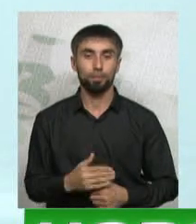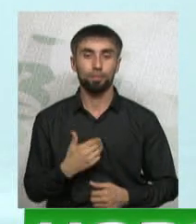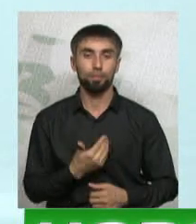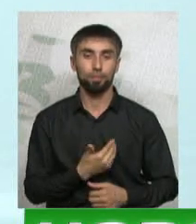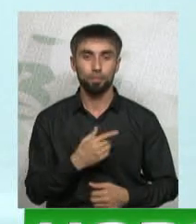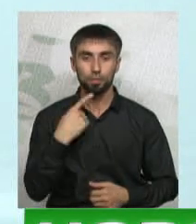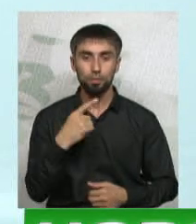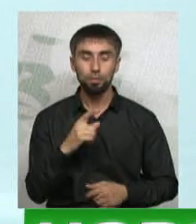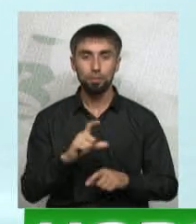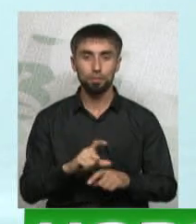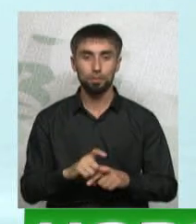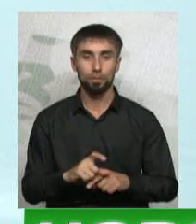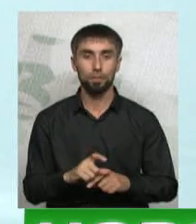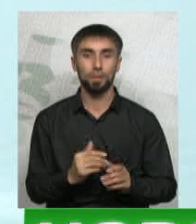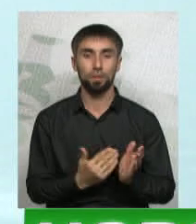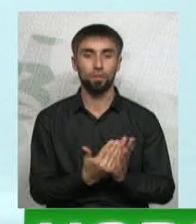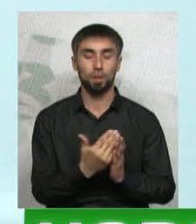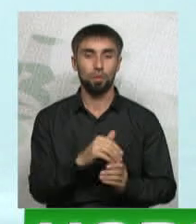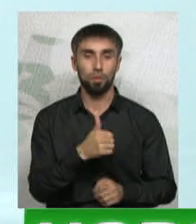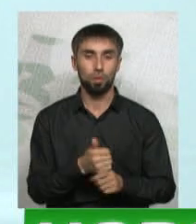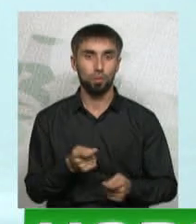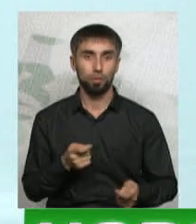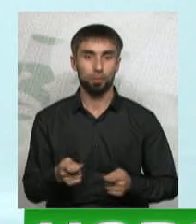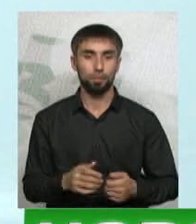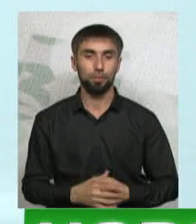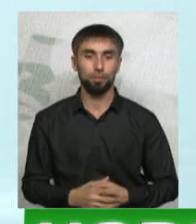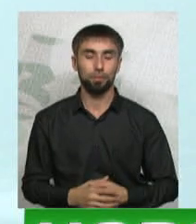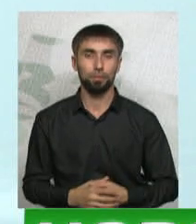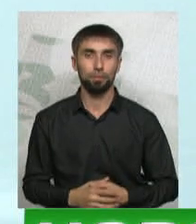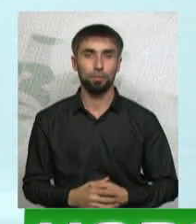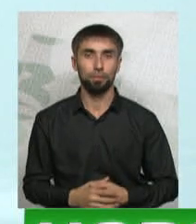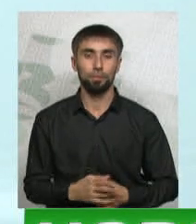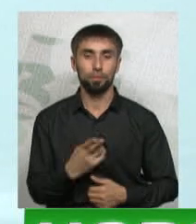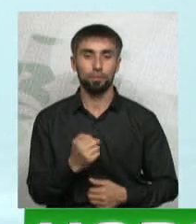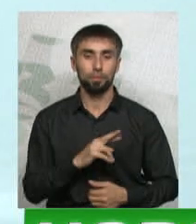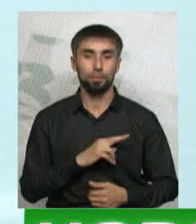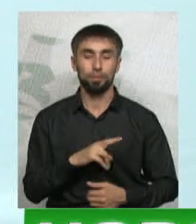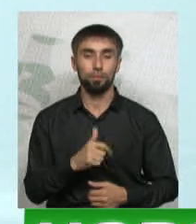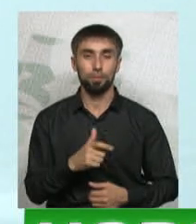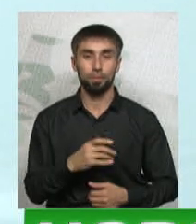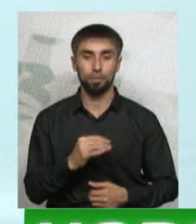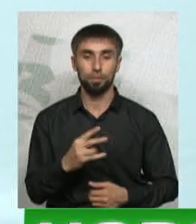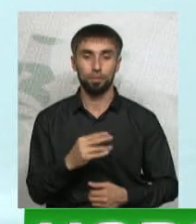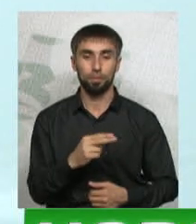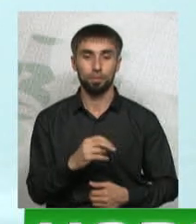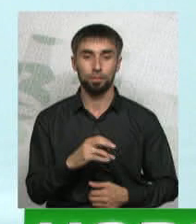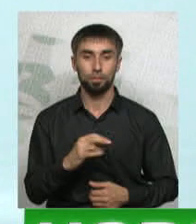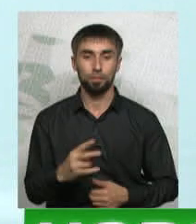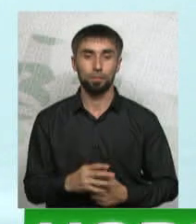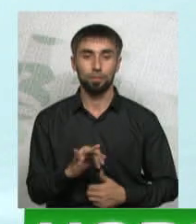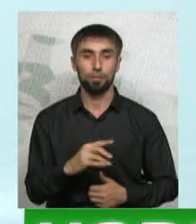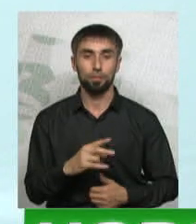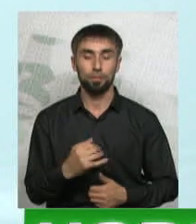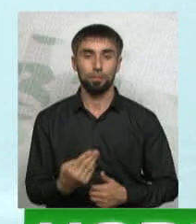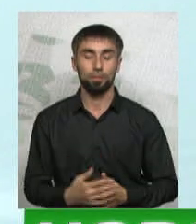хочется говорить словами верховного главнокомандующего. Да, я дагестанец, чеченец,